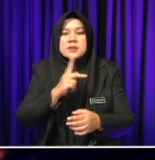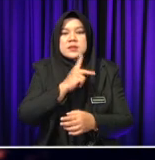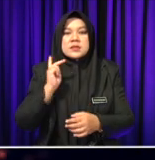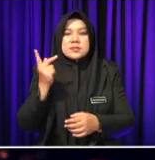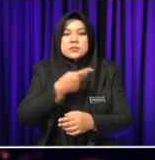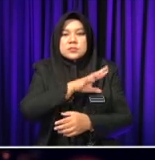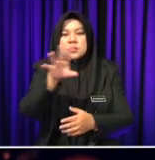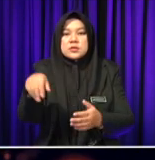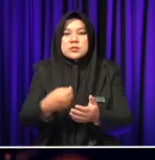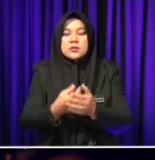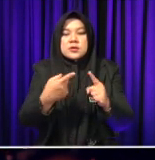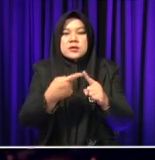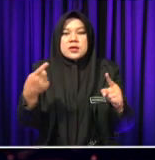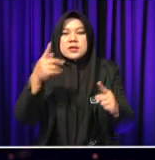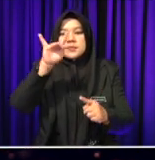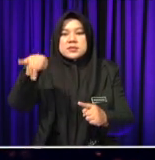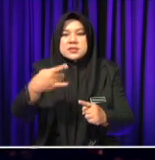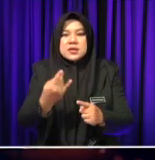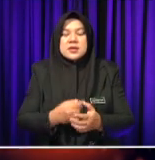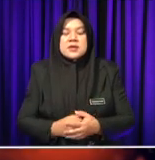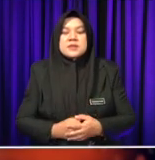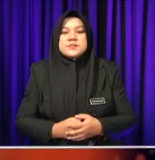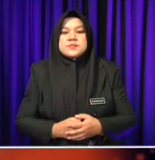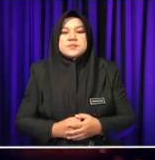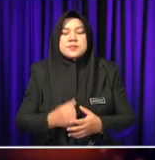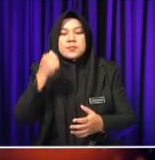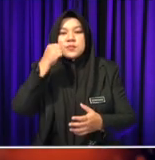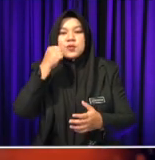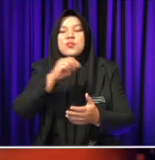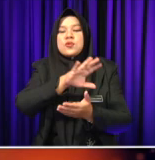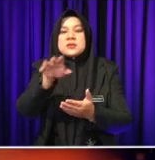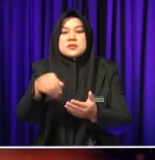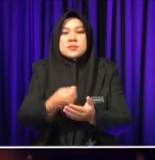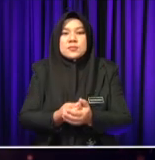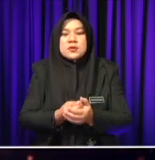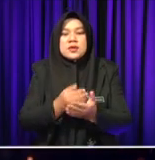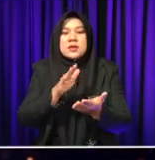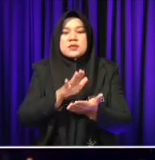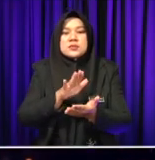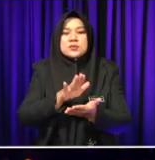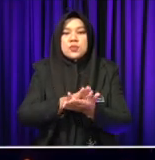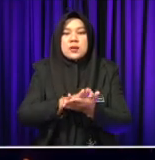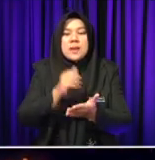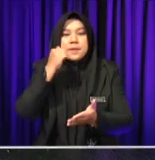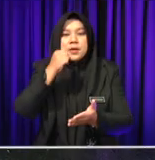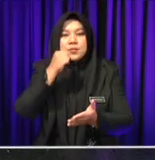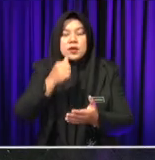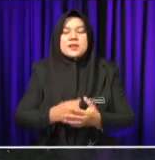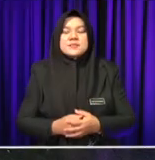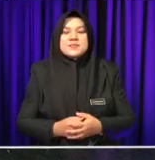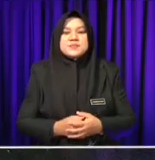smkp taman Petaling okey patutlah perempuan semuanya smkp kalau ada laki terkejut